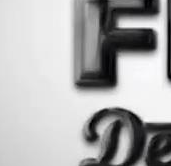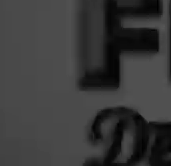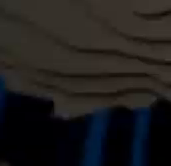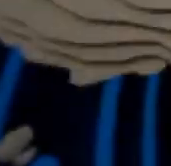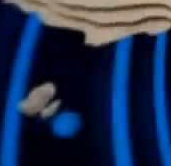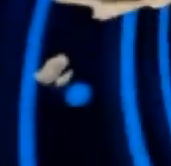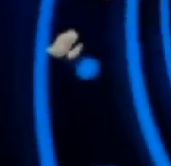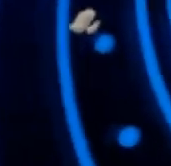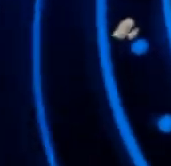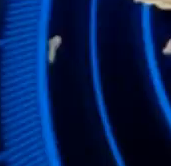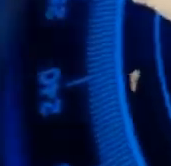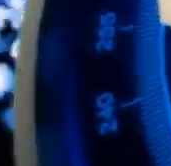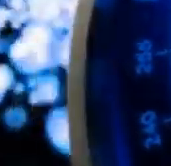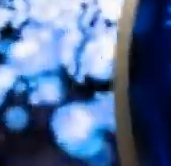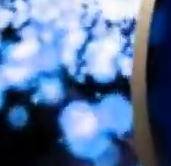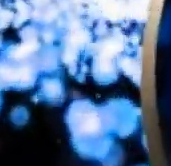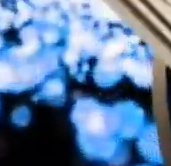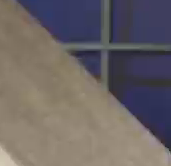की धड़कन.